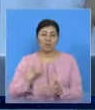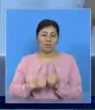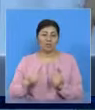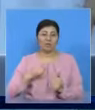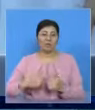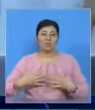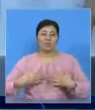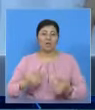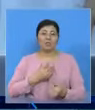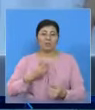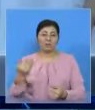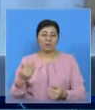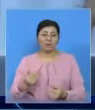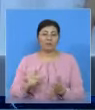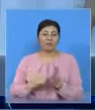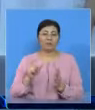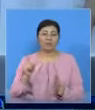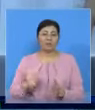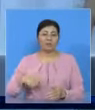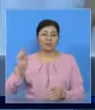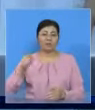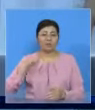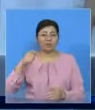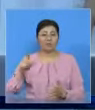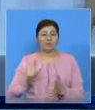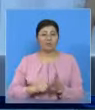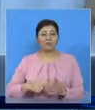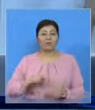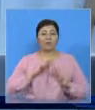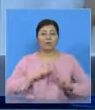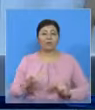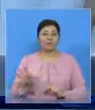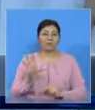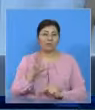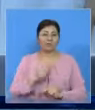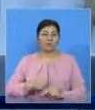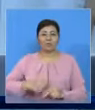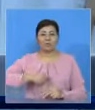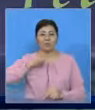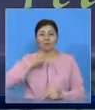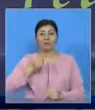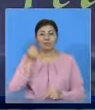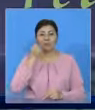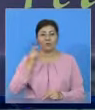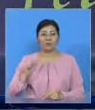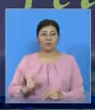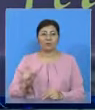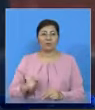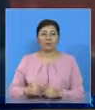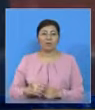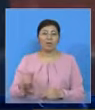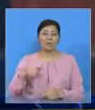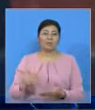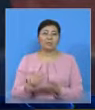здоровья и долгих лет жизни ветеранам Второй мировой войны, ветеранам труда и всем представителям старшего поколения. Здесь в основном собрались